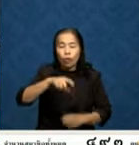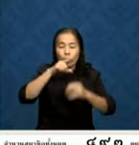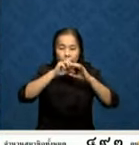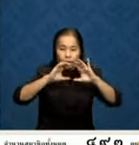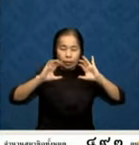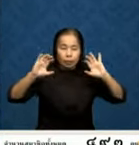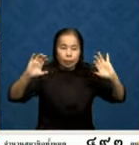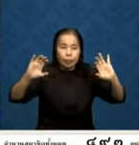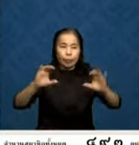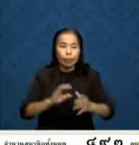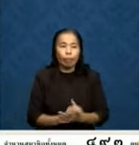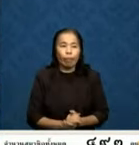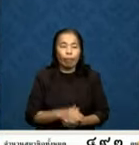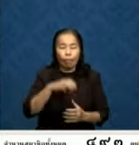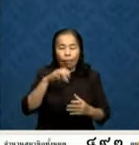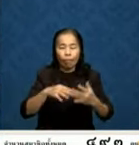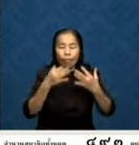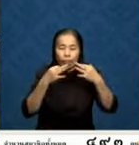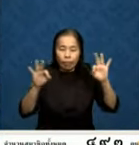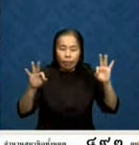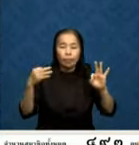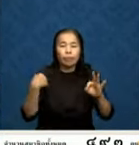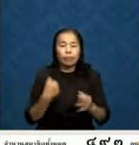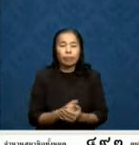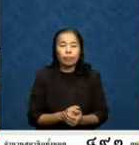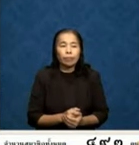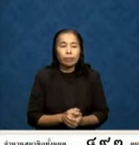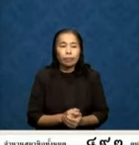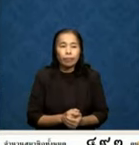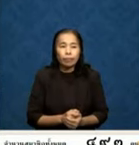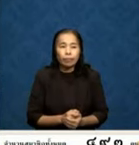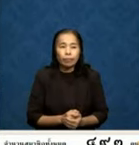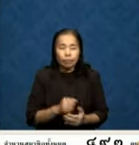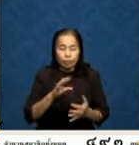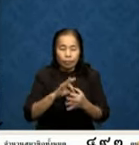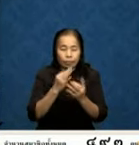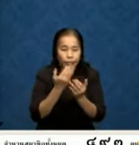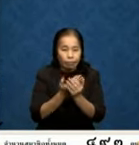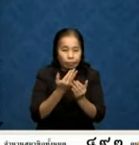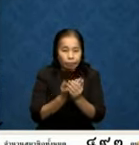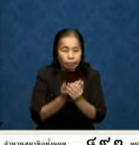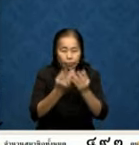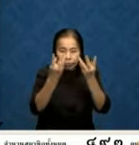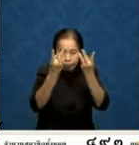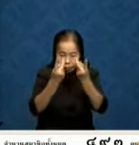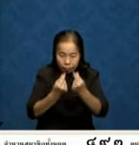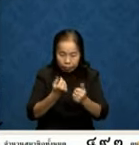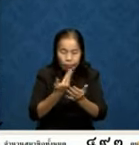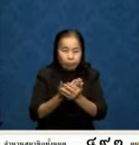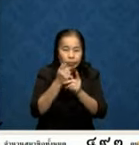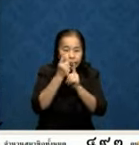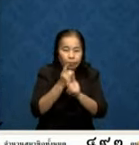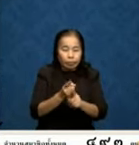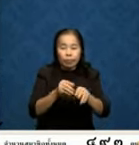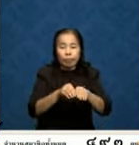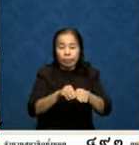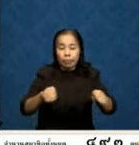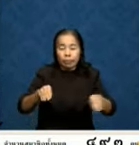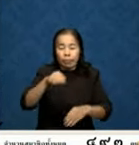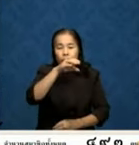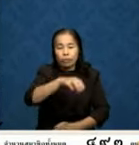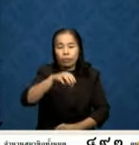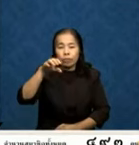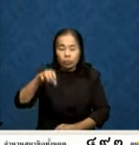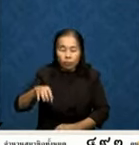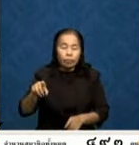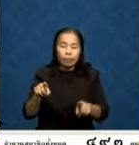ครับเป็นองค์กรอิสระนะครับเพราะฉะนั้นเนี่ยการเทียบเคียงเงินเดือนต่างๆเนี่ยก็อยู่ในมาตรฐานเดียวกันกับองค์กรอื่นๆที่